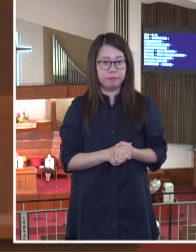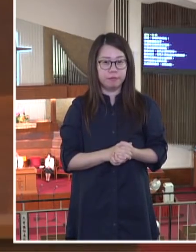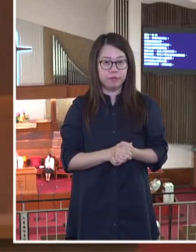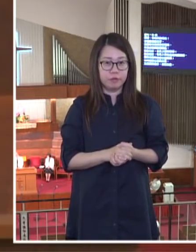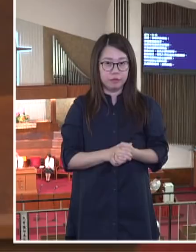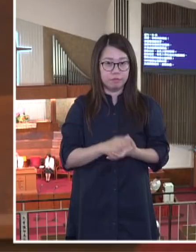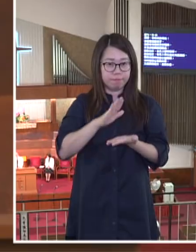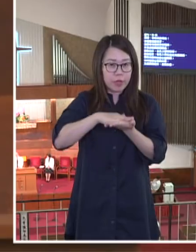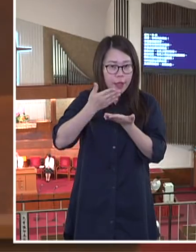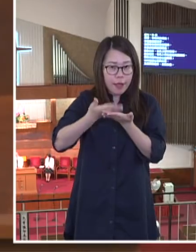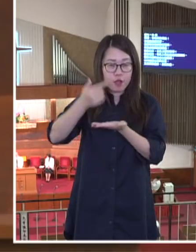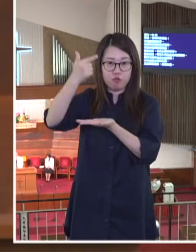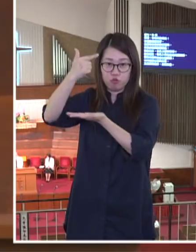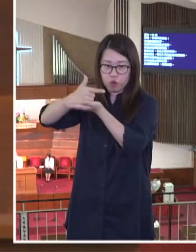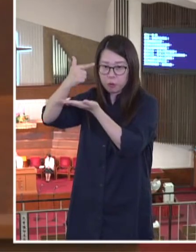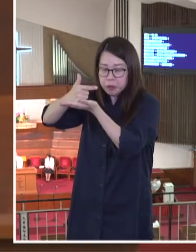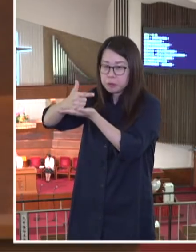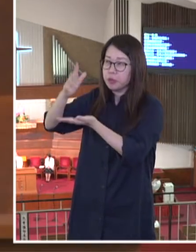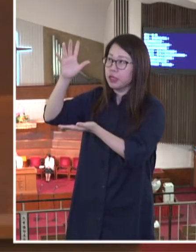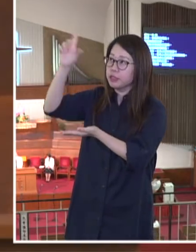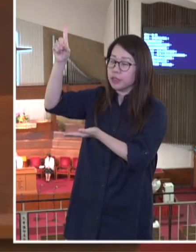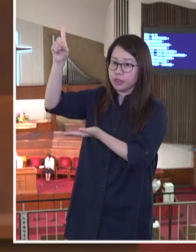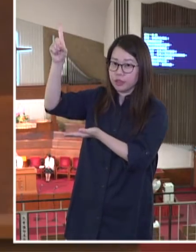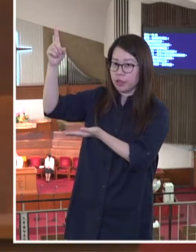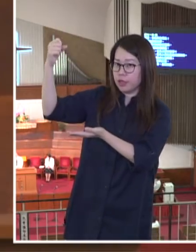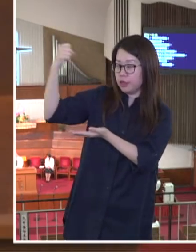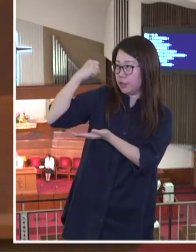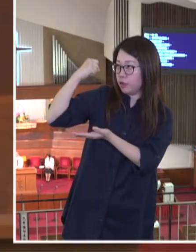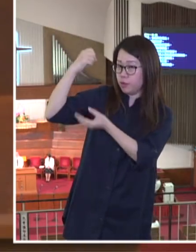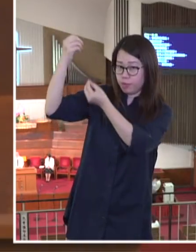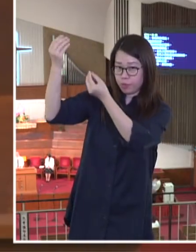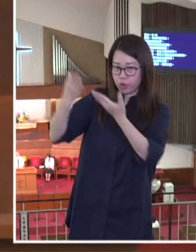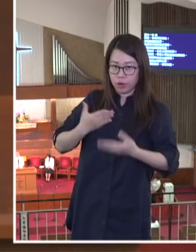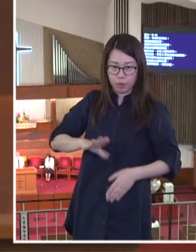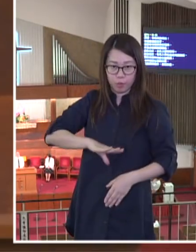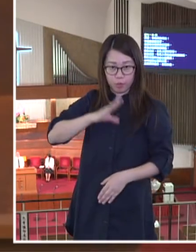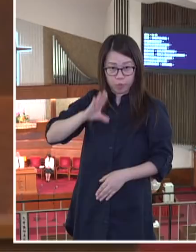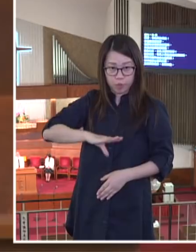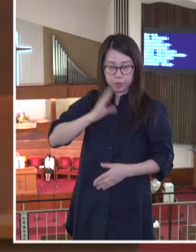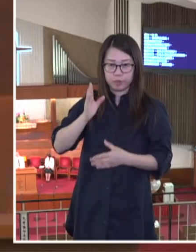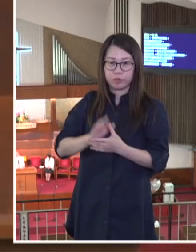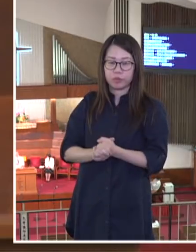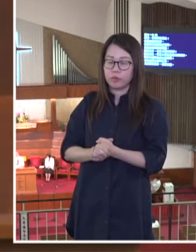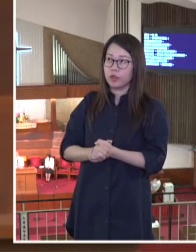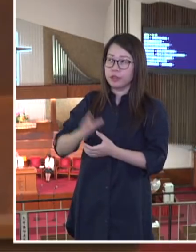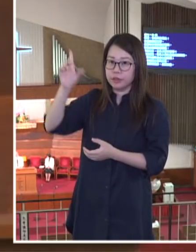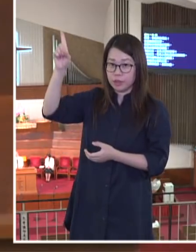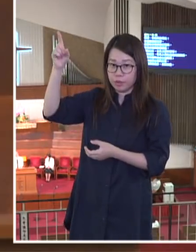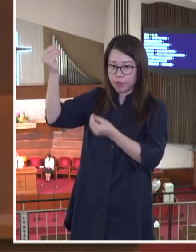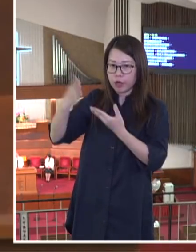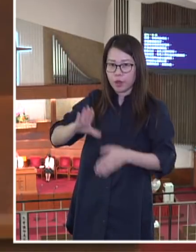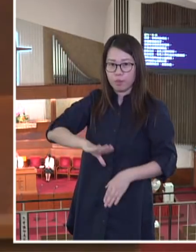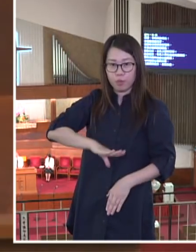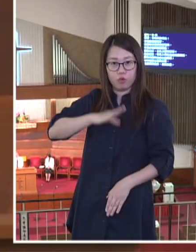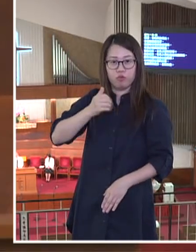里面的满，是我们的力量，是我们的福分，是我们那份的满足，是